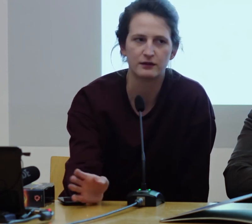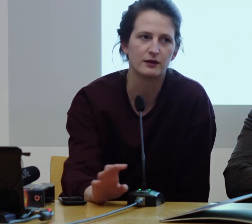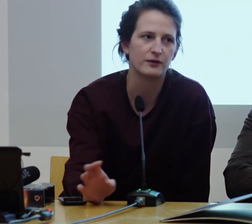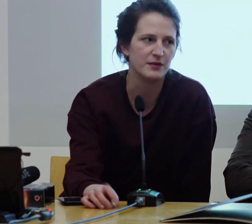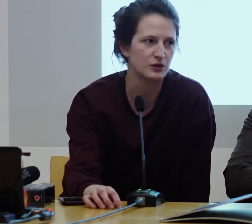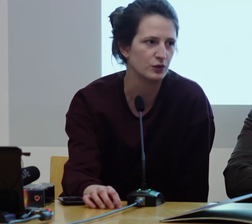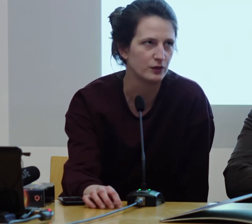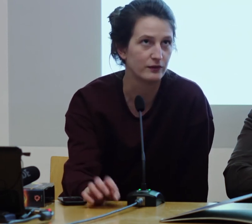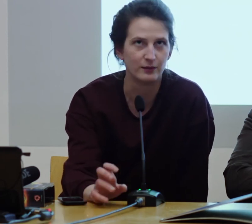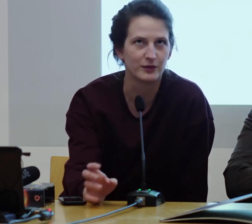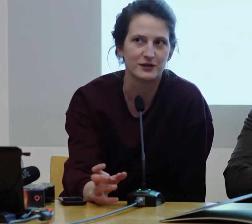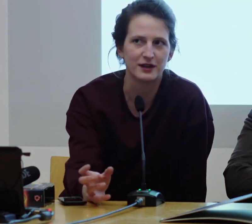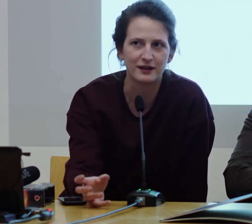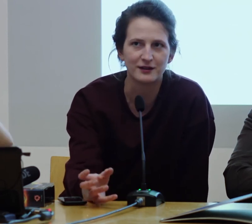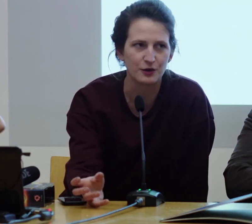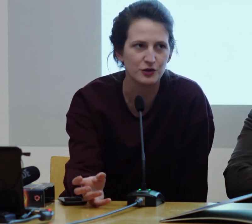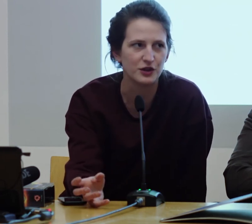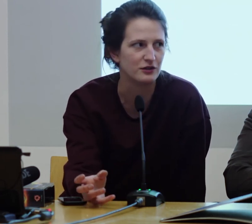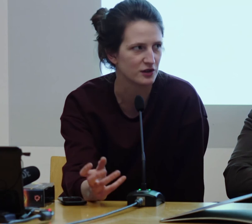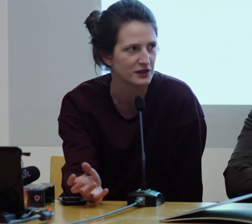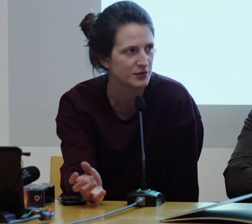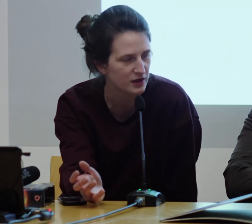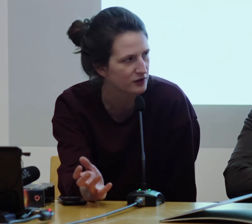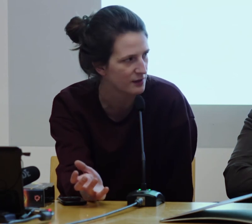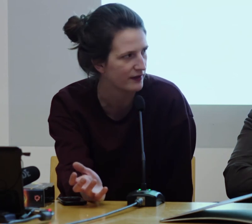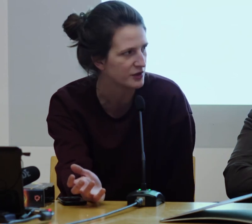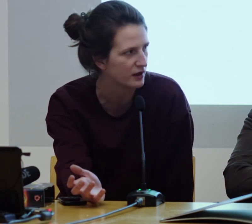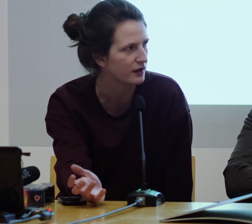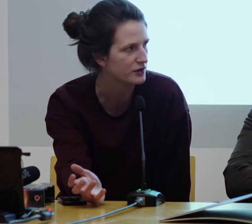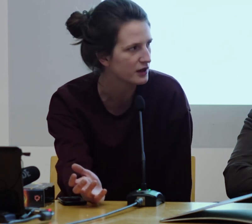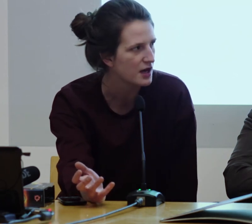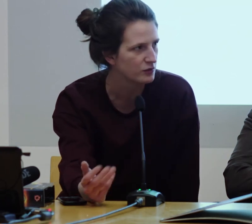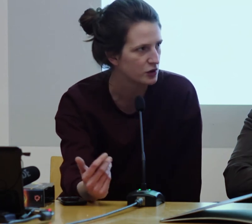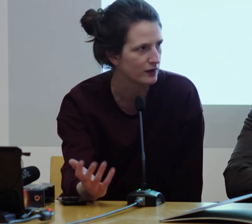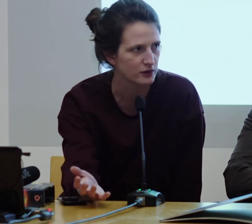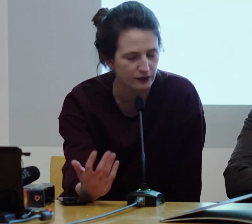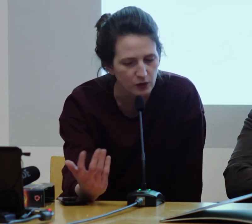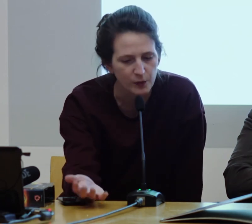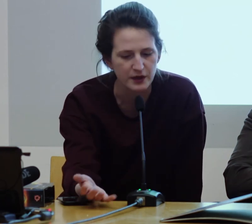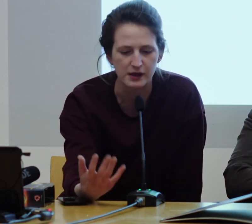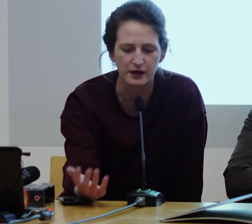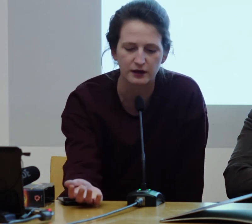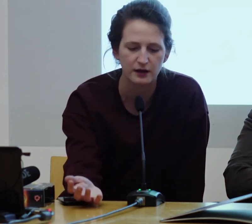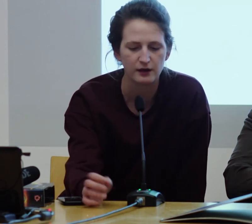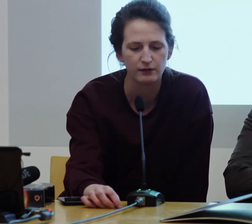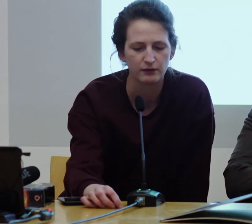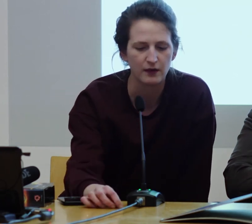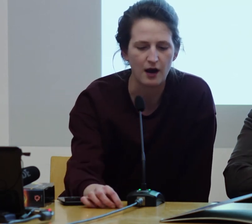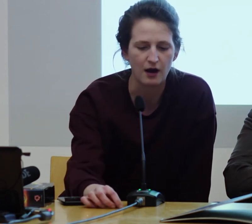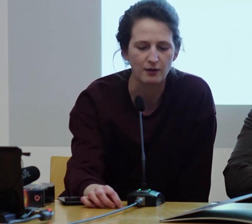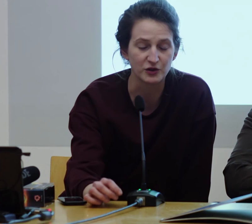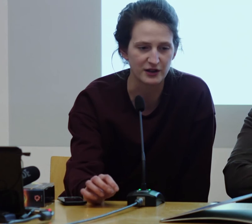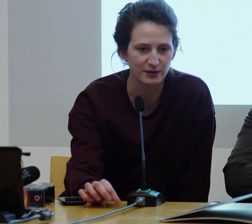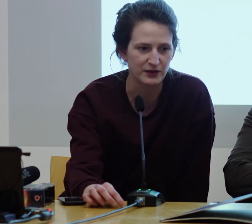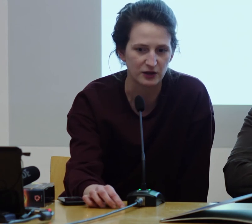úplně prostě se ruší, což mi vlastně přišla jako zajímavá myšlenka, že můžeš uvažovat o tom úplně jinak